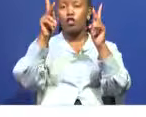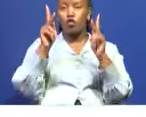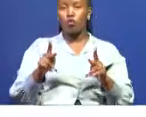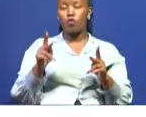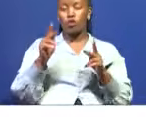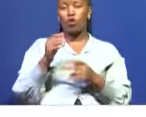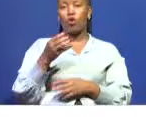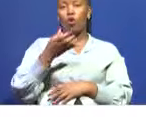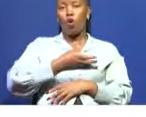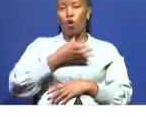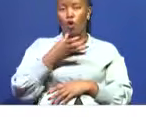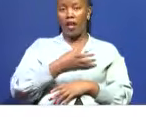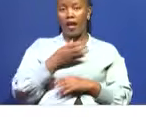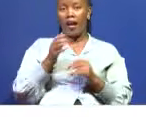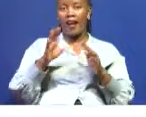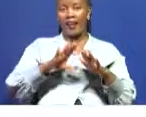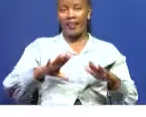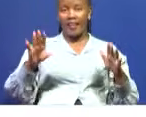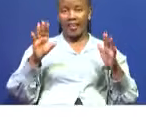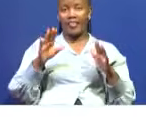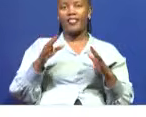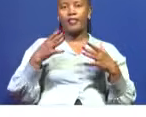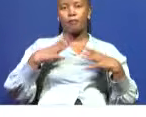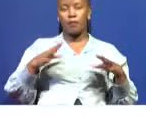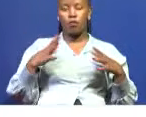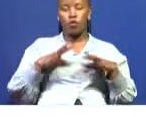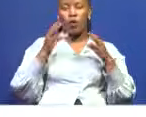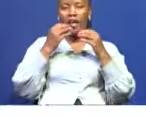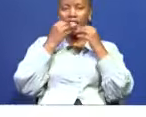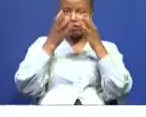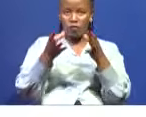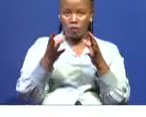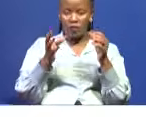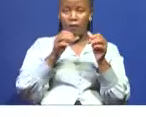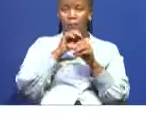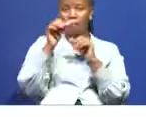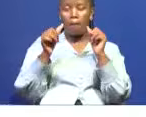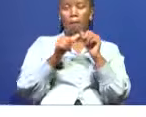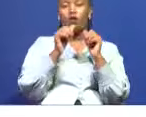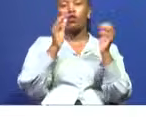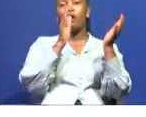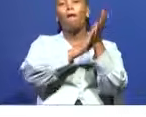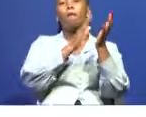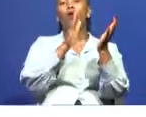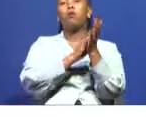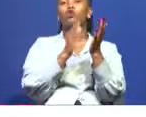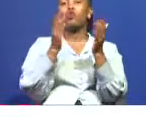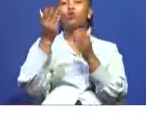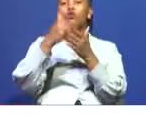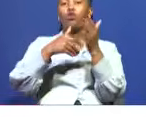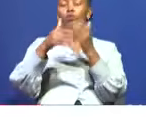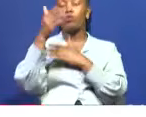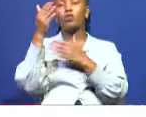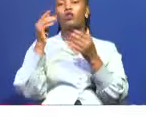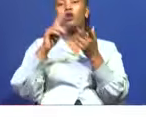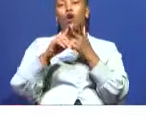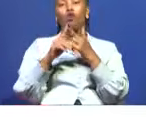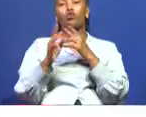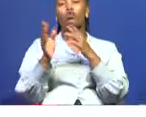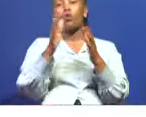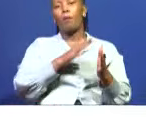wa ardhi kutoka kaunti ndogo ya Kisumu mjini walifahamishwa kuhusu pendekezo la ujenzi wa reli hiyo na mchakato wa kupata